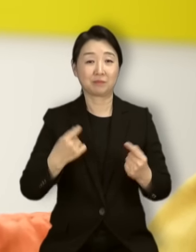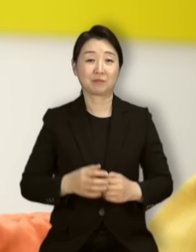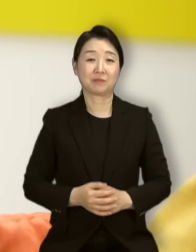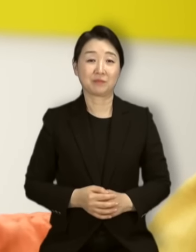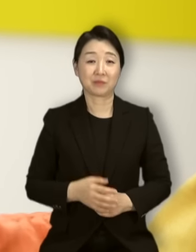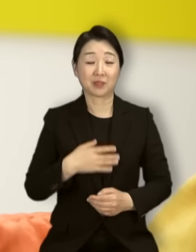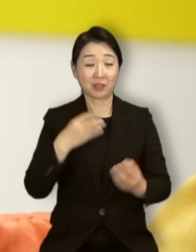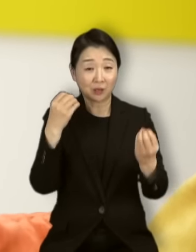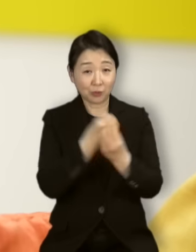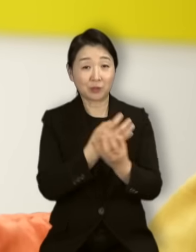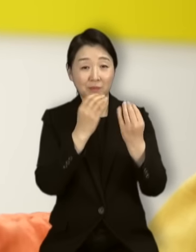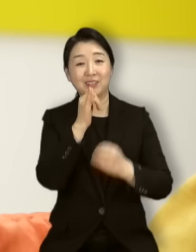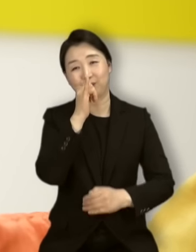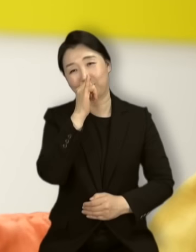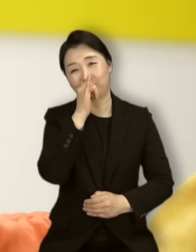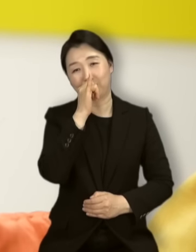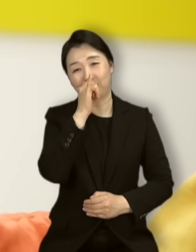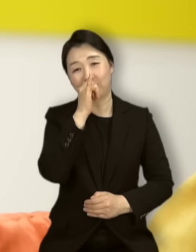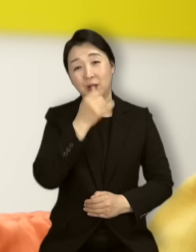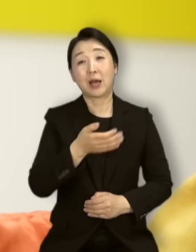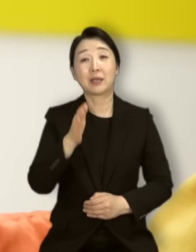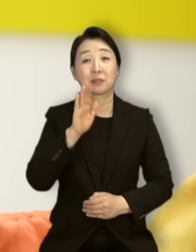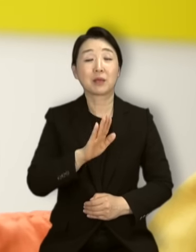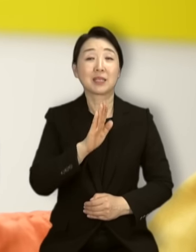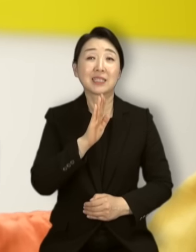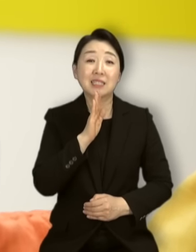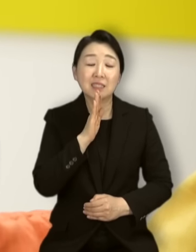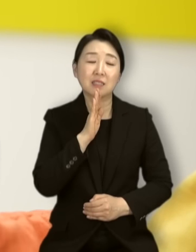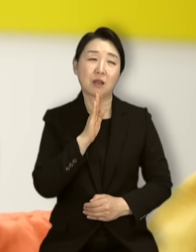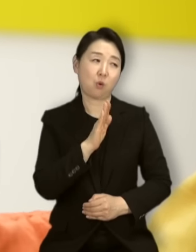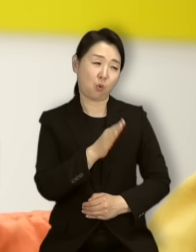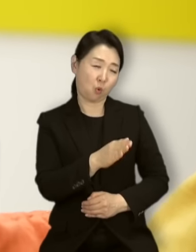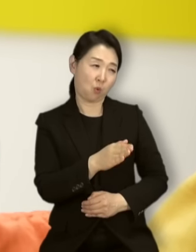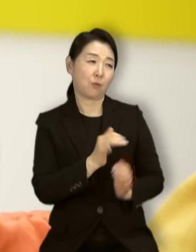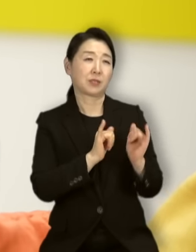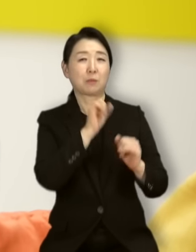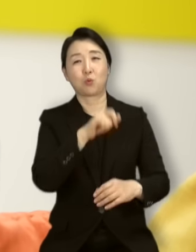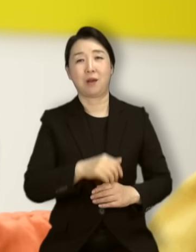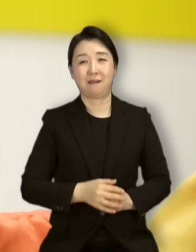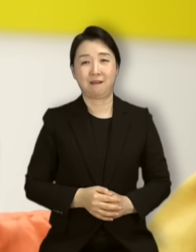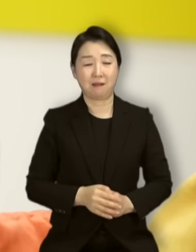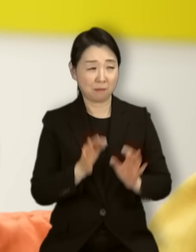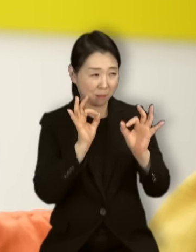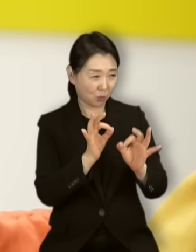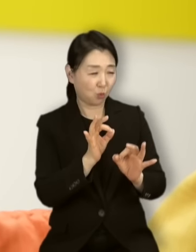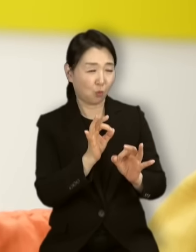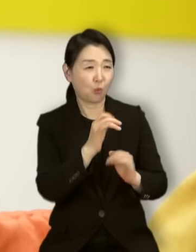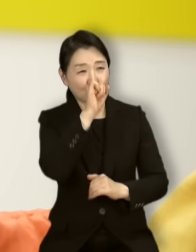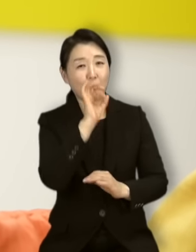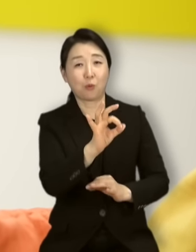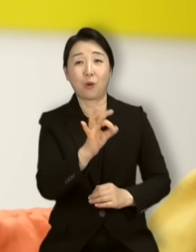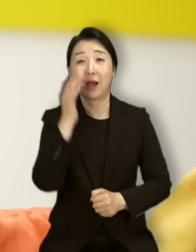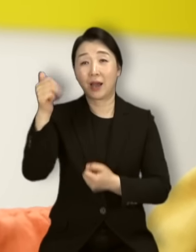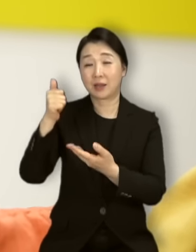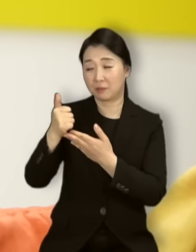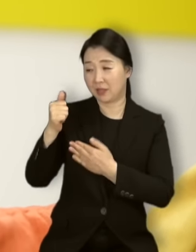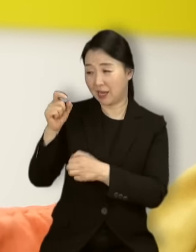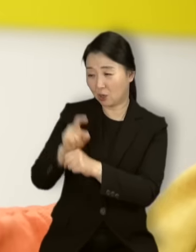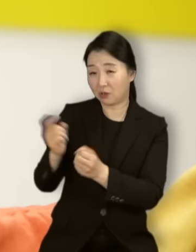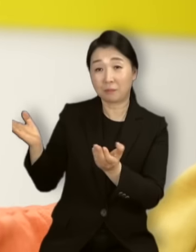그렇게 보여네 정말 하나님이 저의 성격에 너무나도 딱맞게 보내준 사람 정말 이거는 하나님의 은혜 아니면은